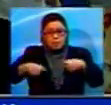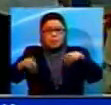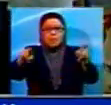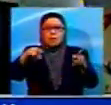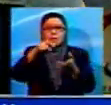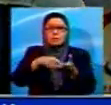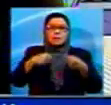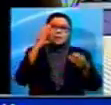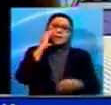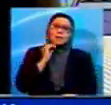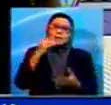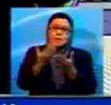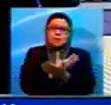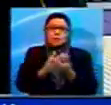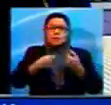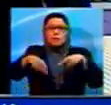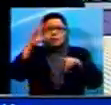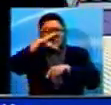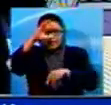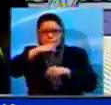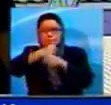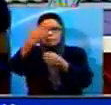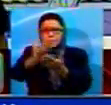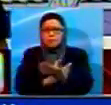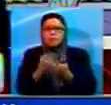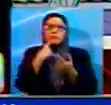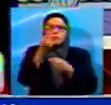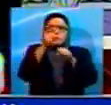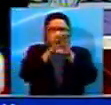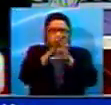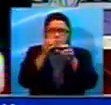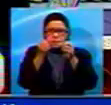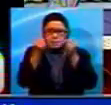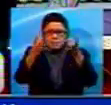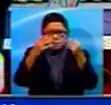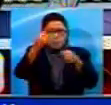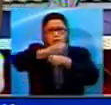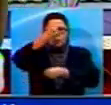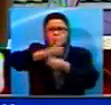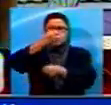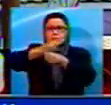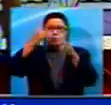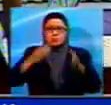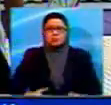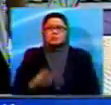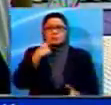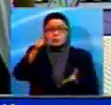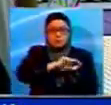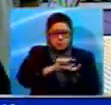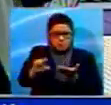pengalaman baru banyak kerja-kerja yang yang boleh dikatakan agak gaji